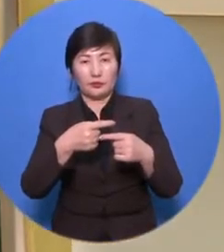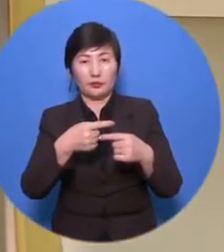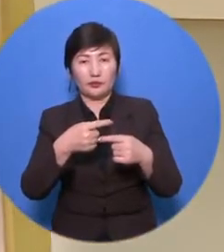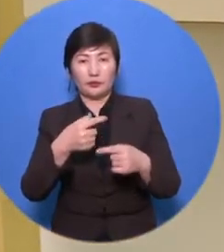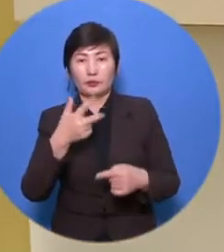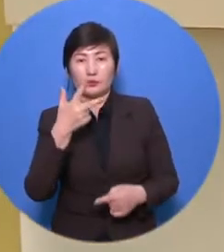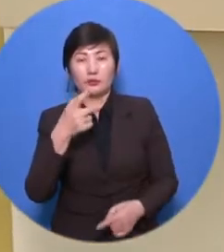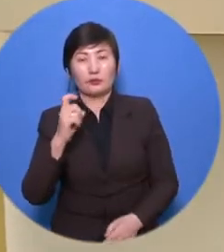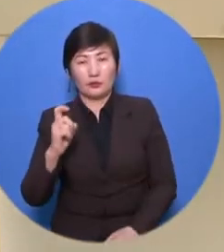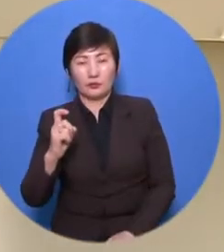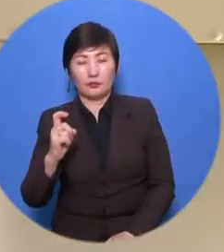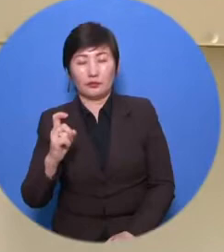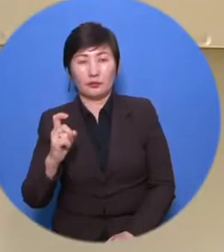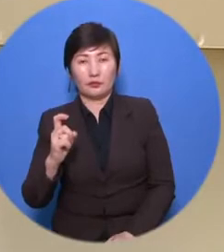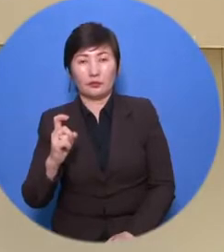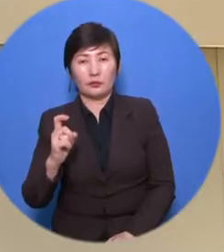3x шулуун дээр